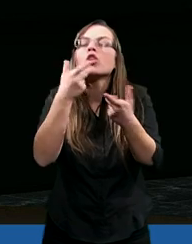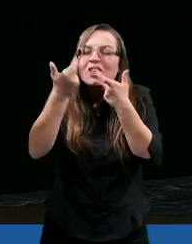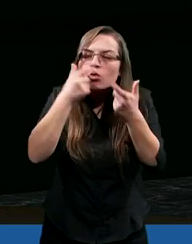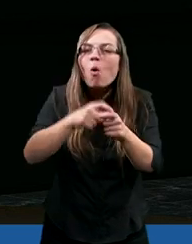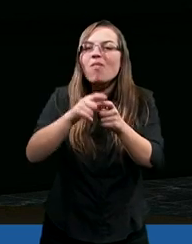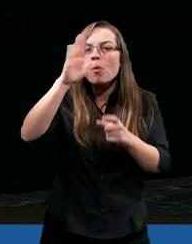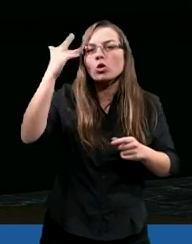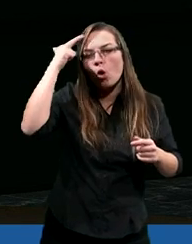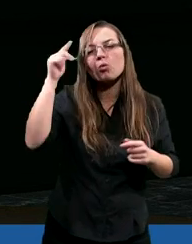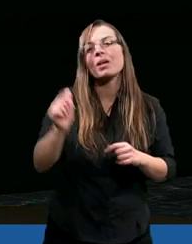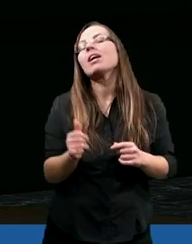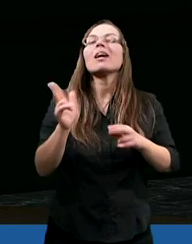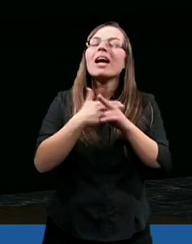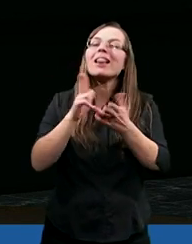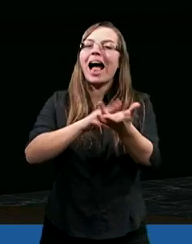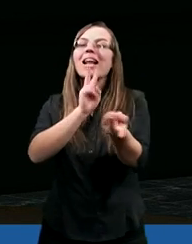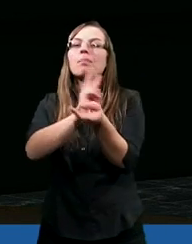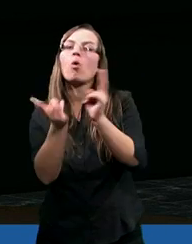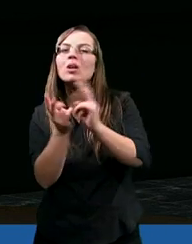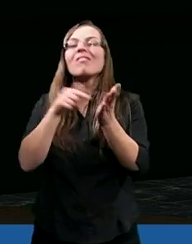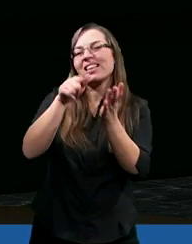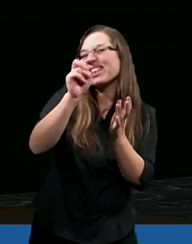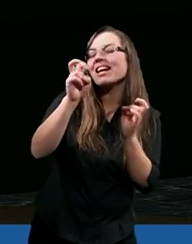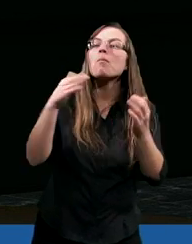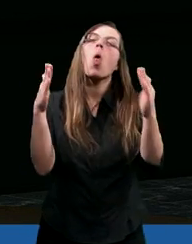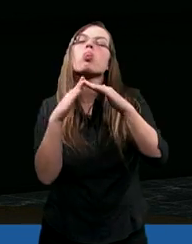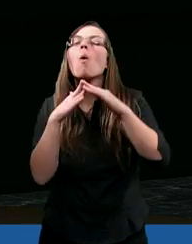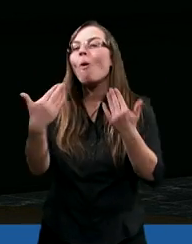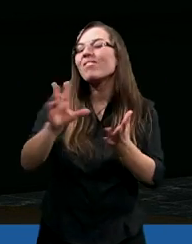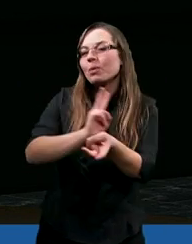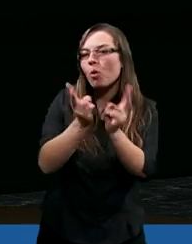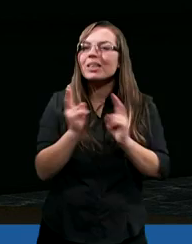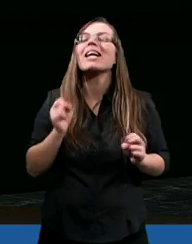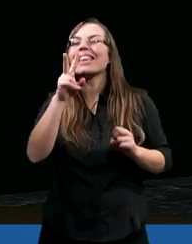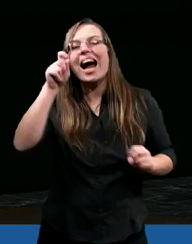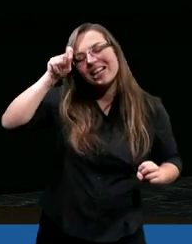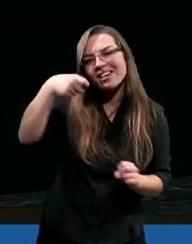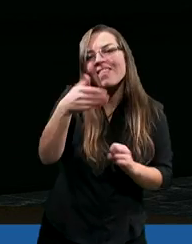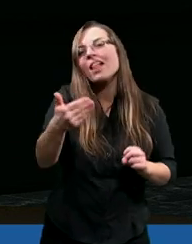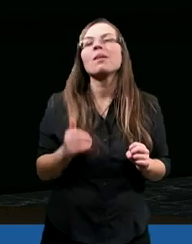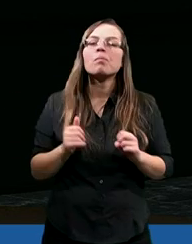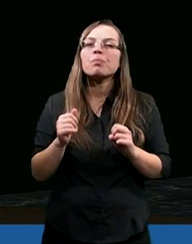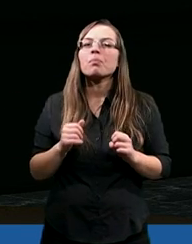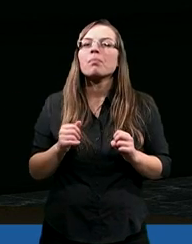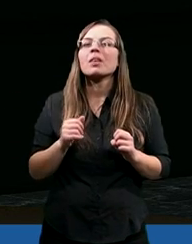Byłem kiedyś na spotkaniu takim domowym z tak zwanymi